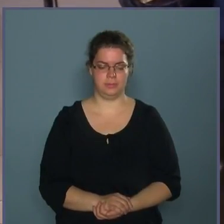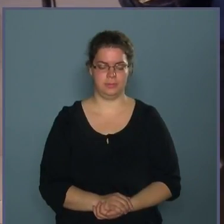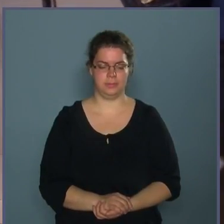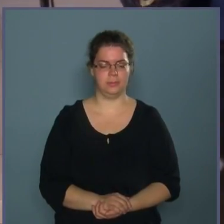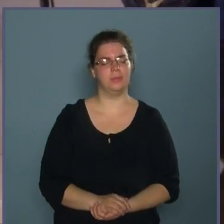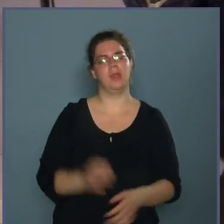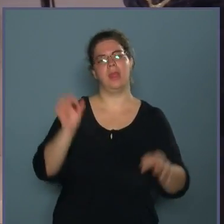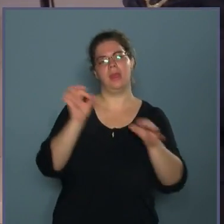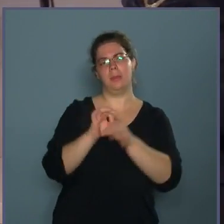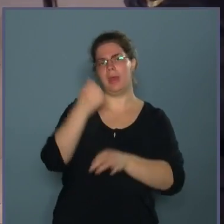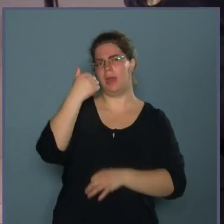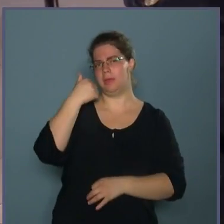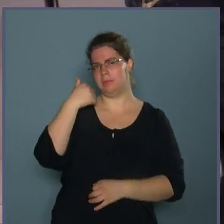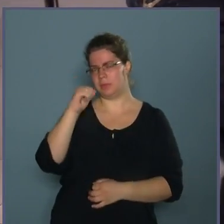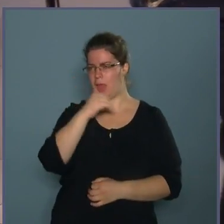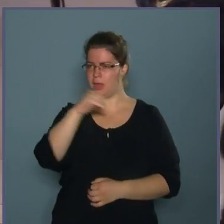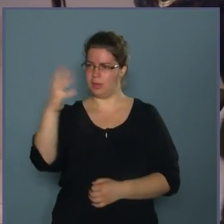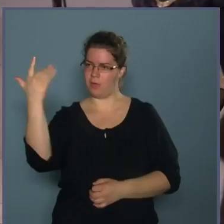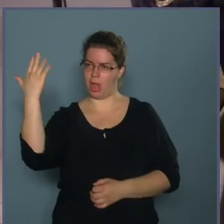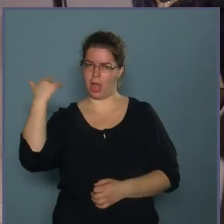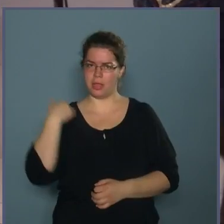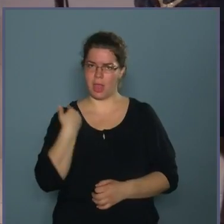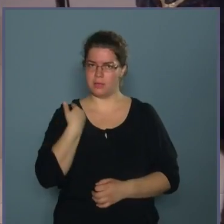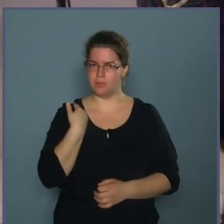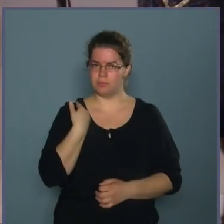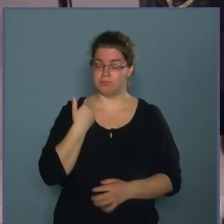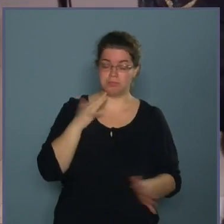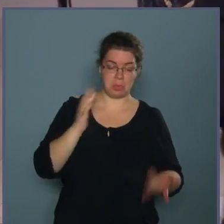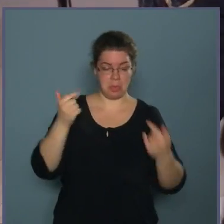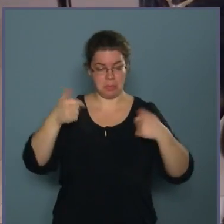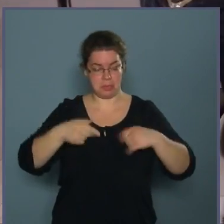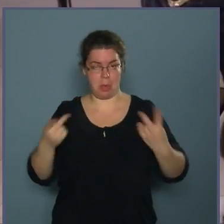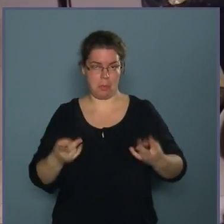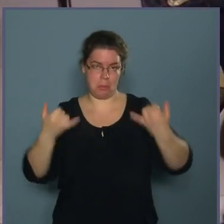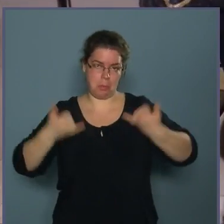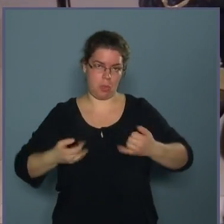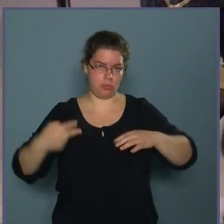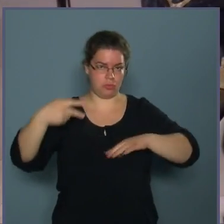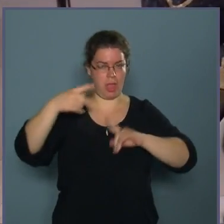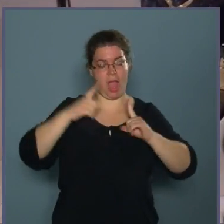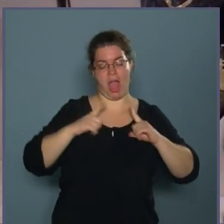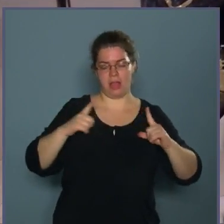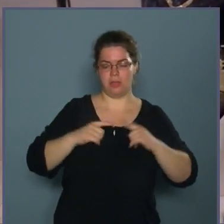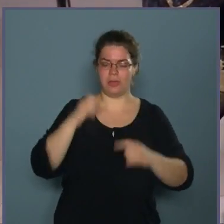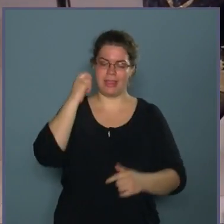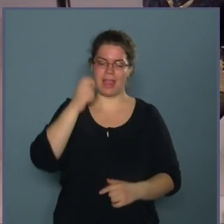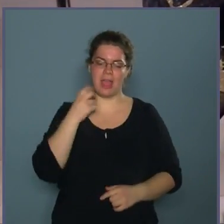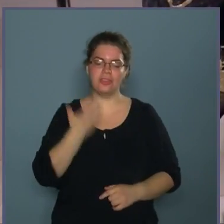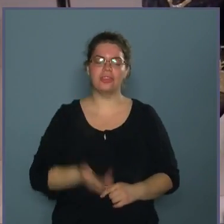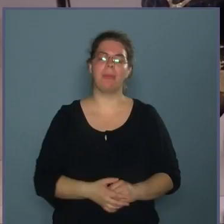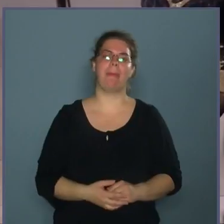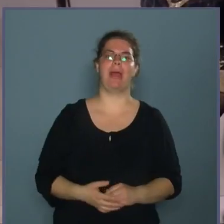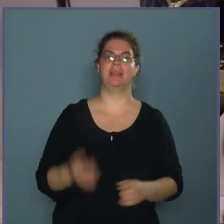miben 100 esztendővel ezelőtt nagyjából itt, ahol most állunk, az erzsébeti